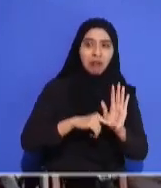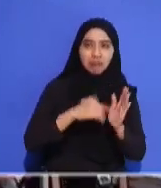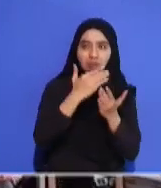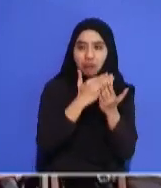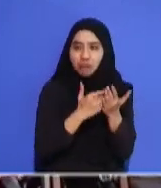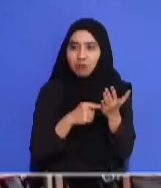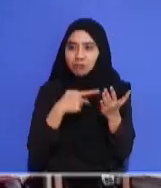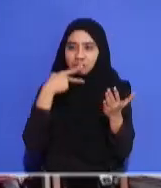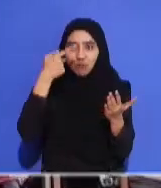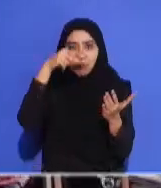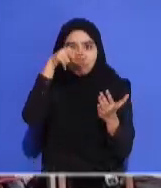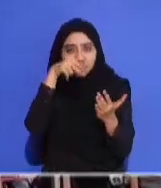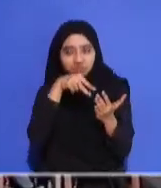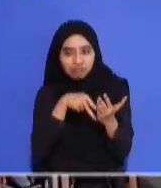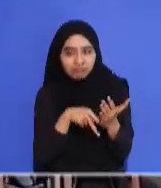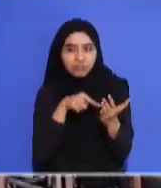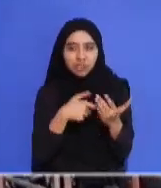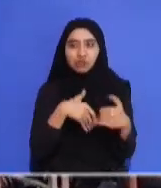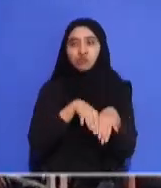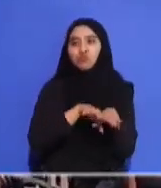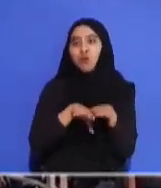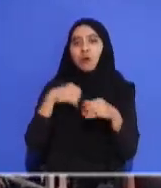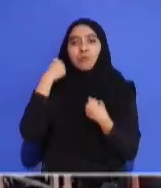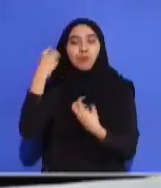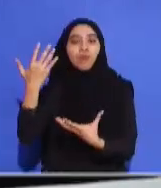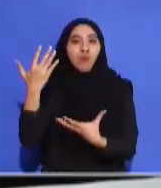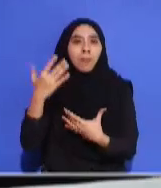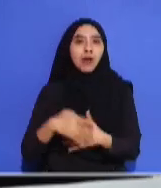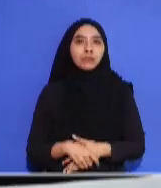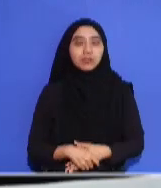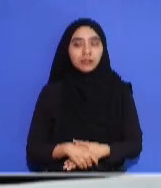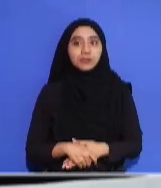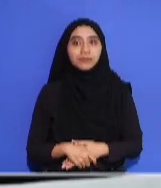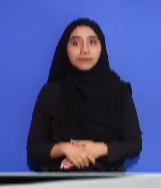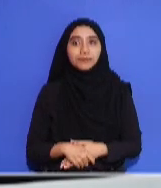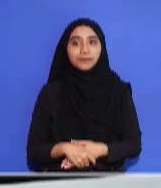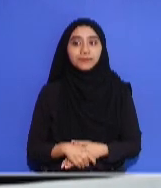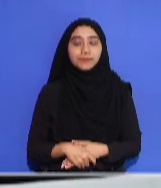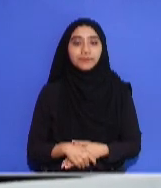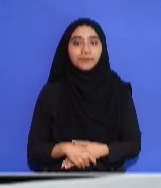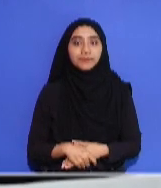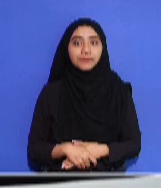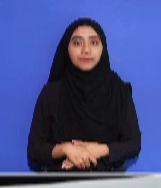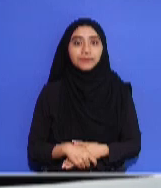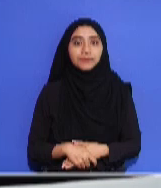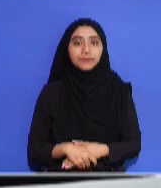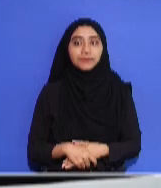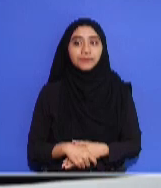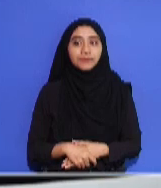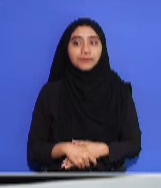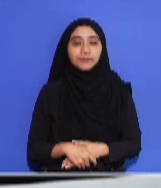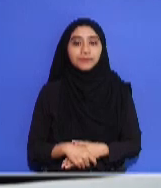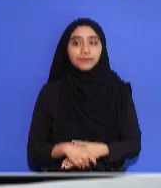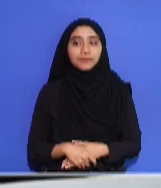jabatan sesuai Pengumuman pada halaman bkps SDM jadi yang menjamin PR